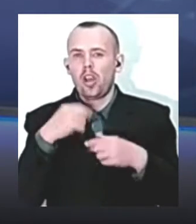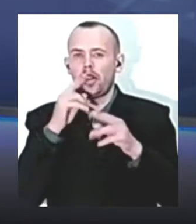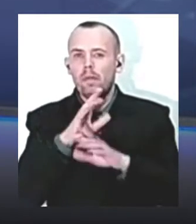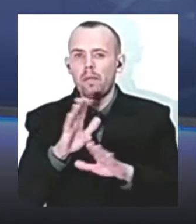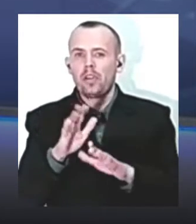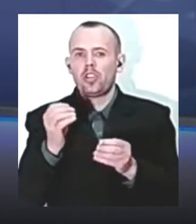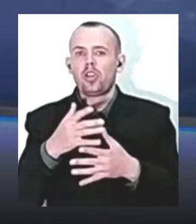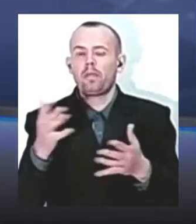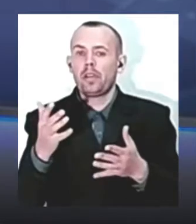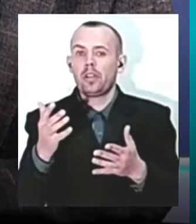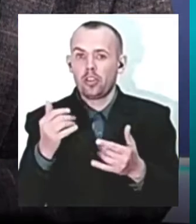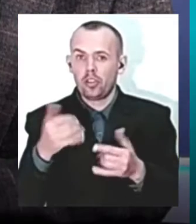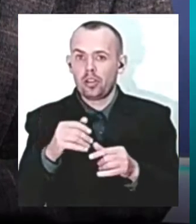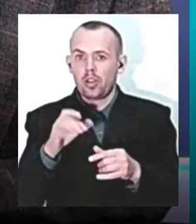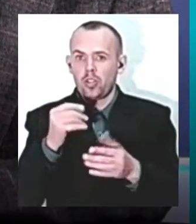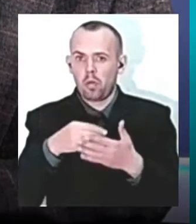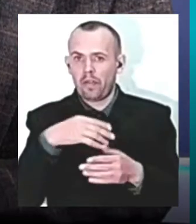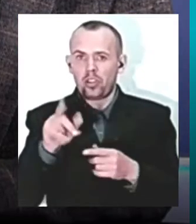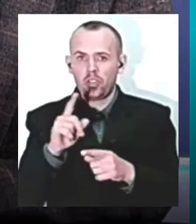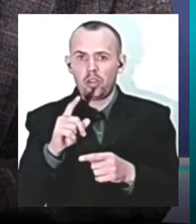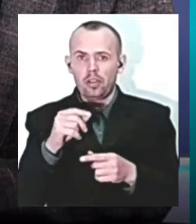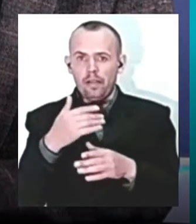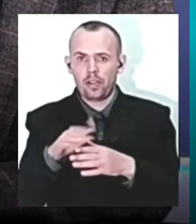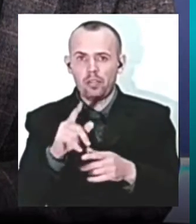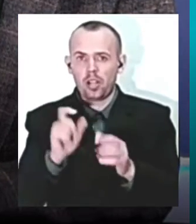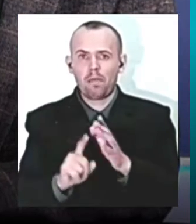виділили цю субвенцію, чи це була субвенція виділена ще на початку цього року?